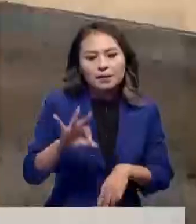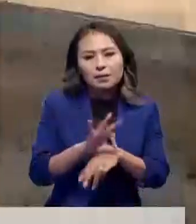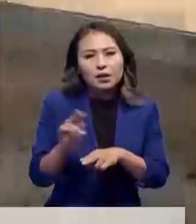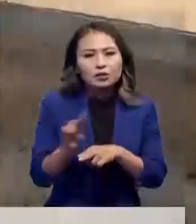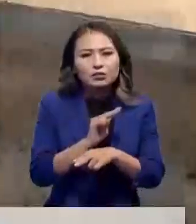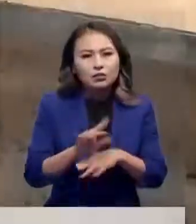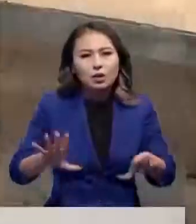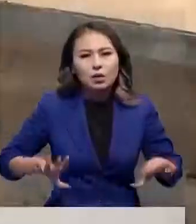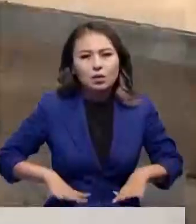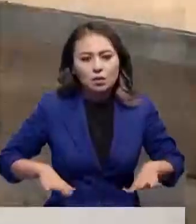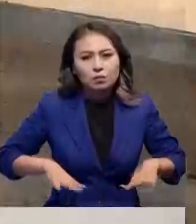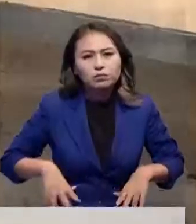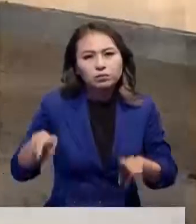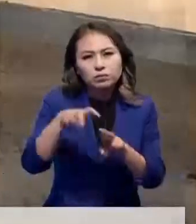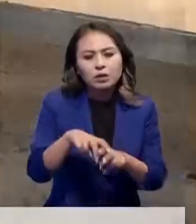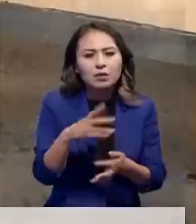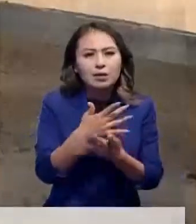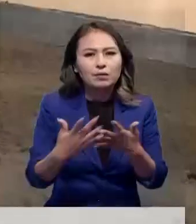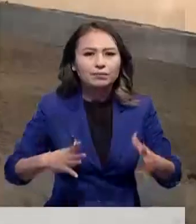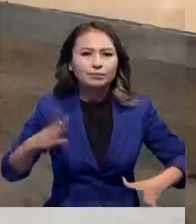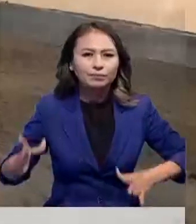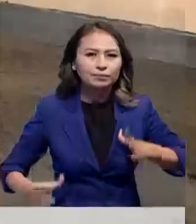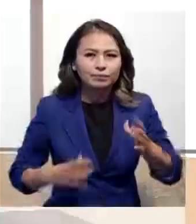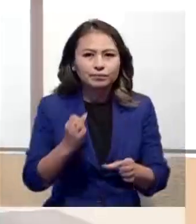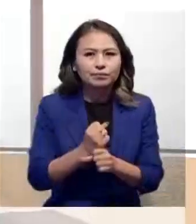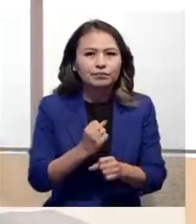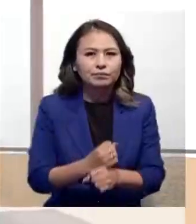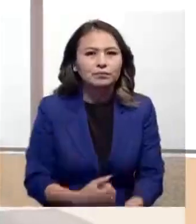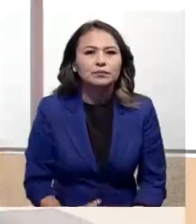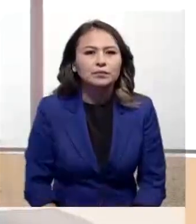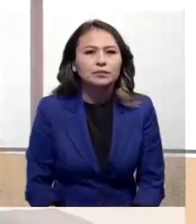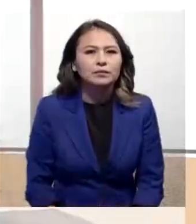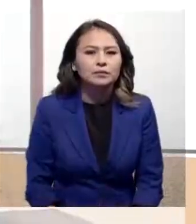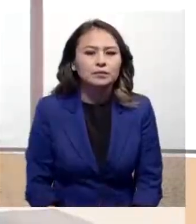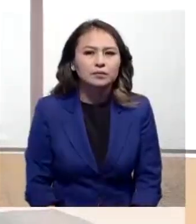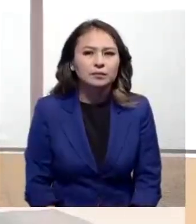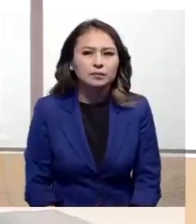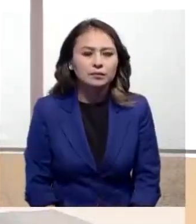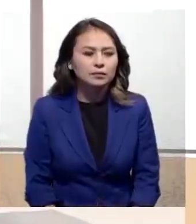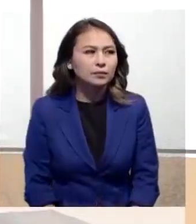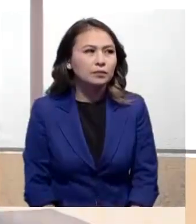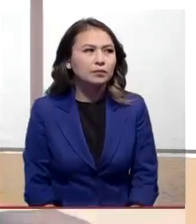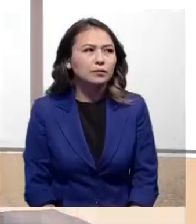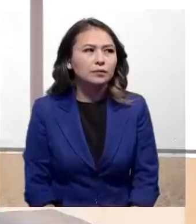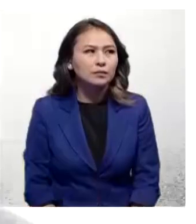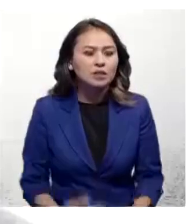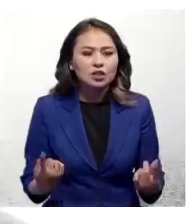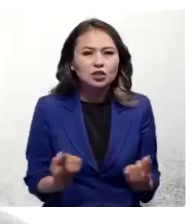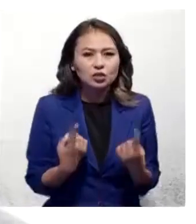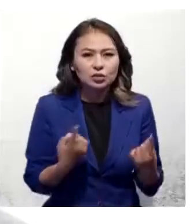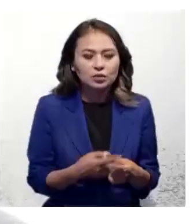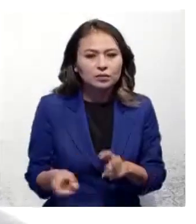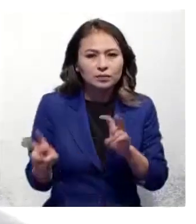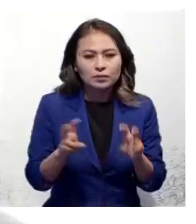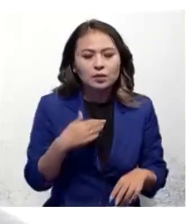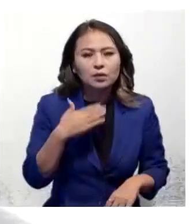Дана тәлімгерлердің көмегімен ат үстінде түрлі жаттығулар жасай бастаған. Көмегі бар, аяғына жүрісі жақсарады, жеңіл атқа